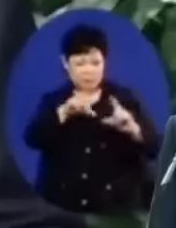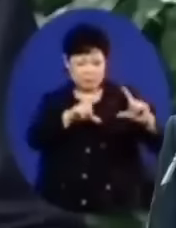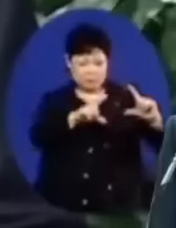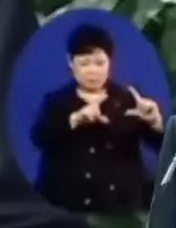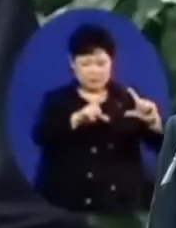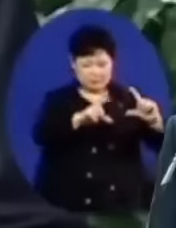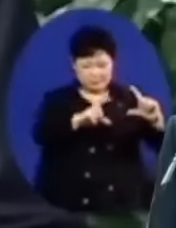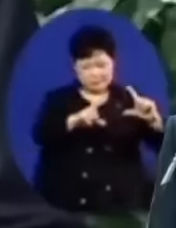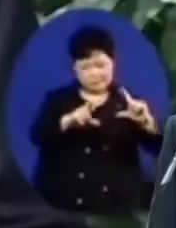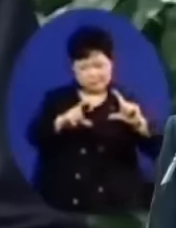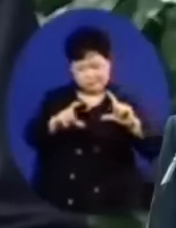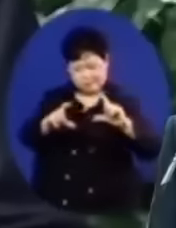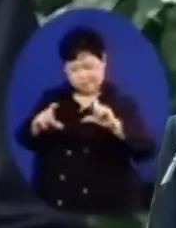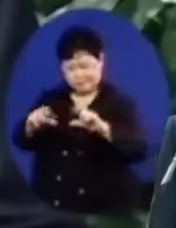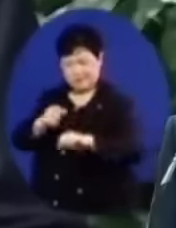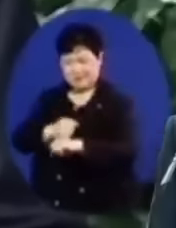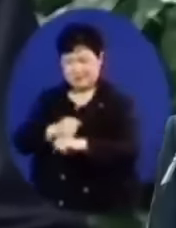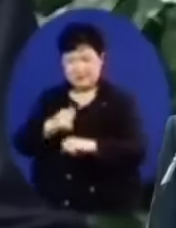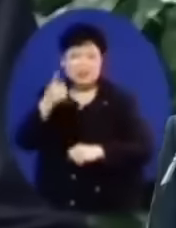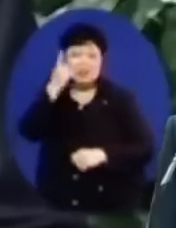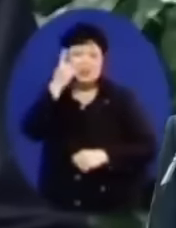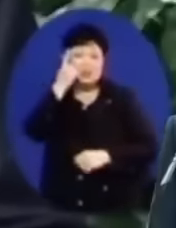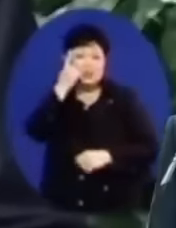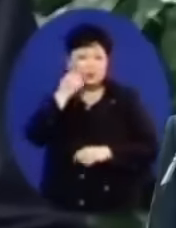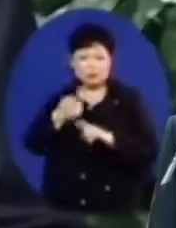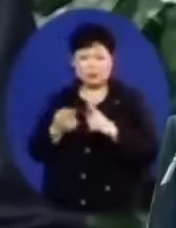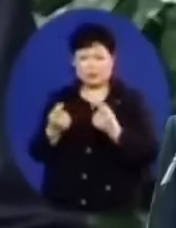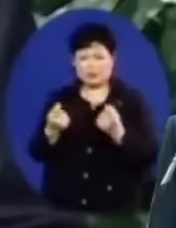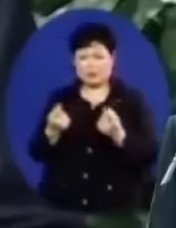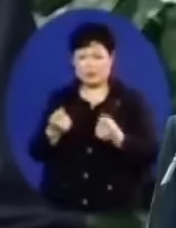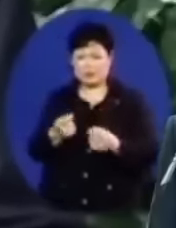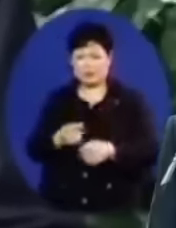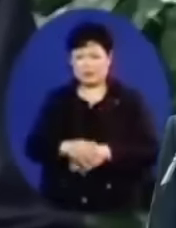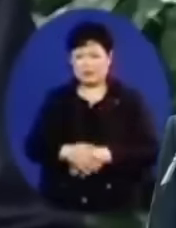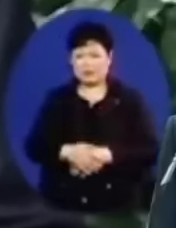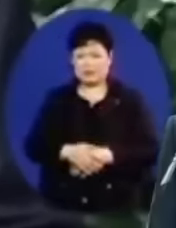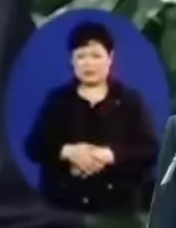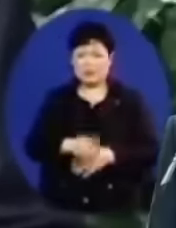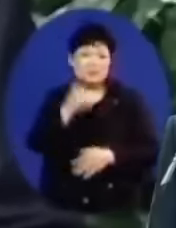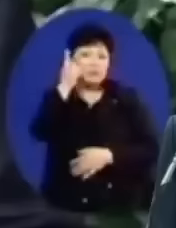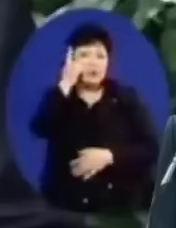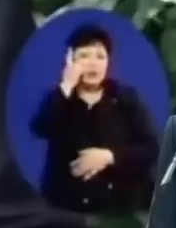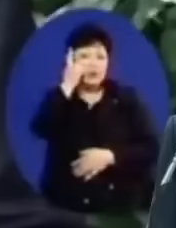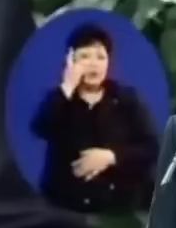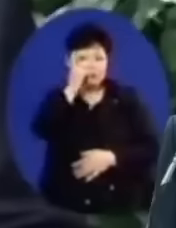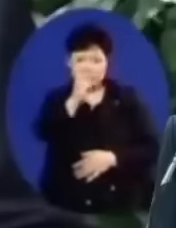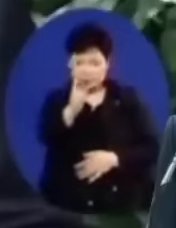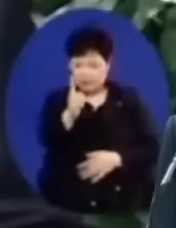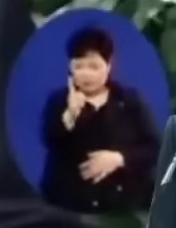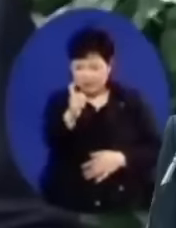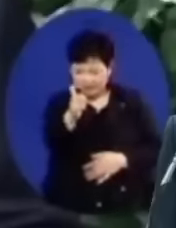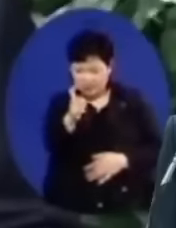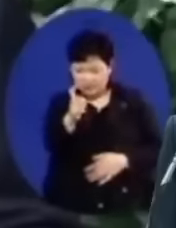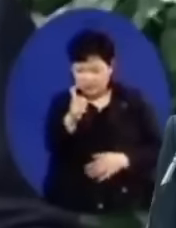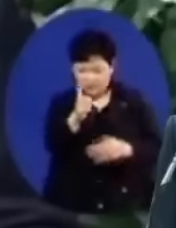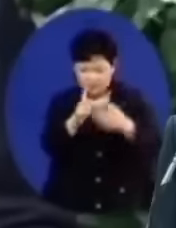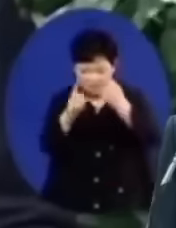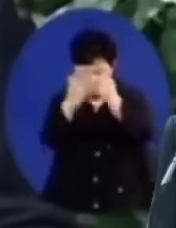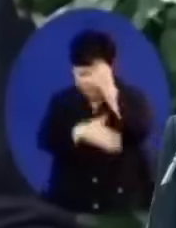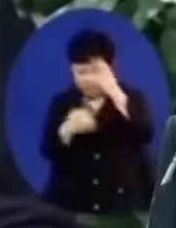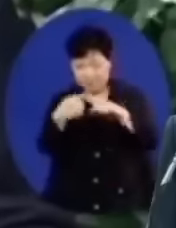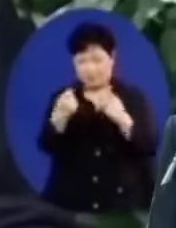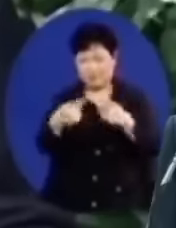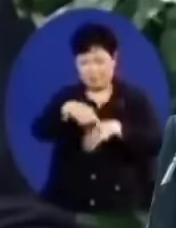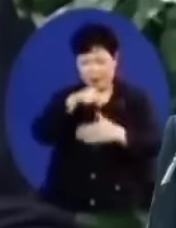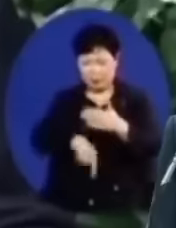우리 전화 가지고도 핸드폰 가지고도 카메라를 찍지 않습니까? 여러분 마음속에 카메라를